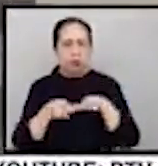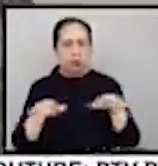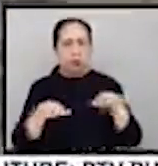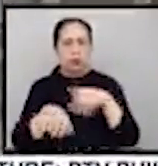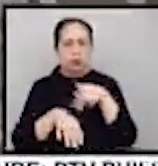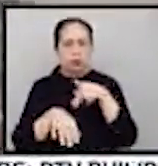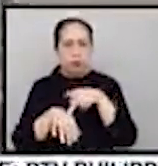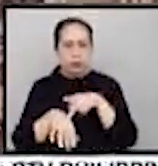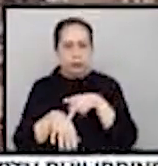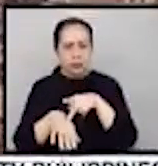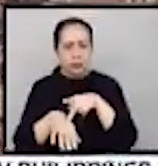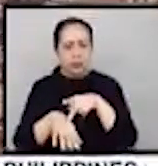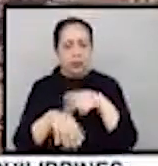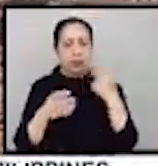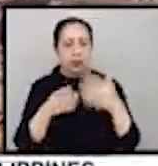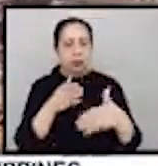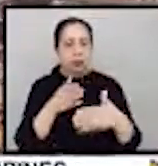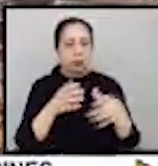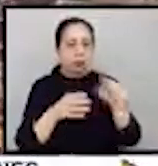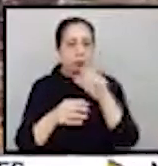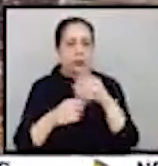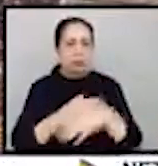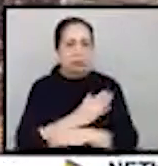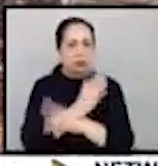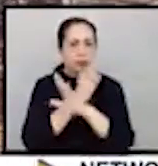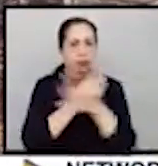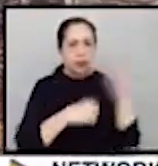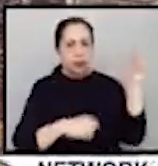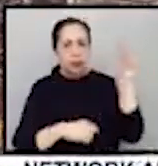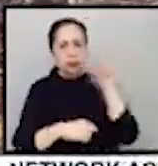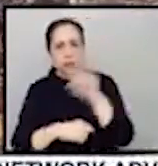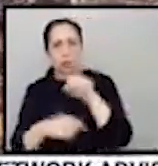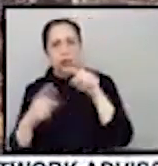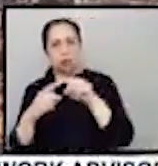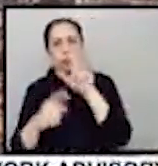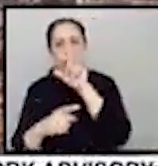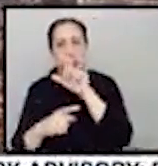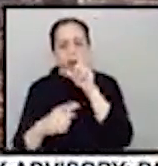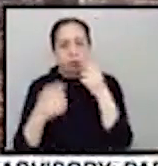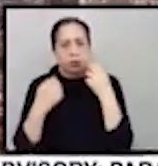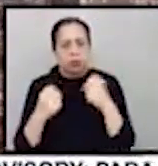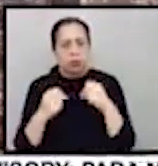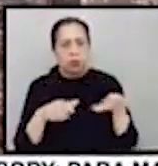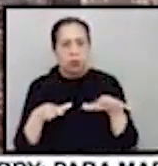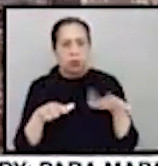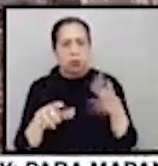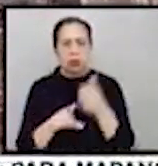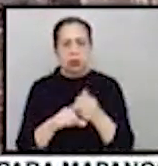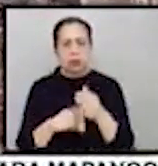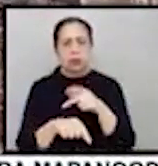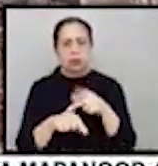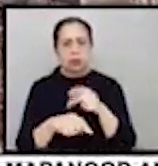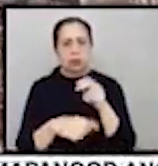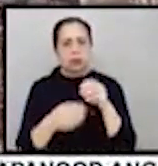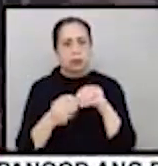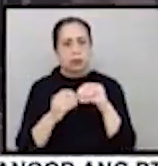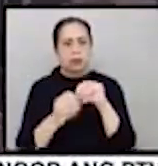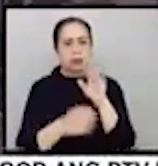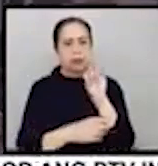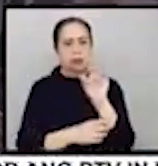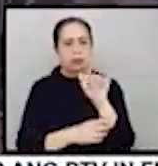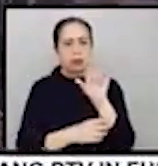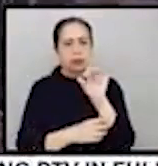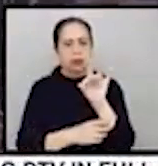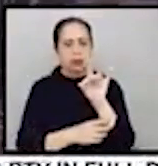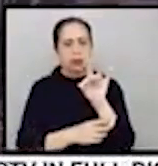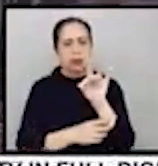na binabagtas ang Davao hanggang Luzon. Isa sa pinakamalakas sa lindol na tumama sa bansa ang magnitude 7.8 killer quake